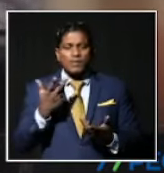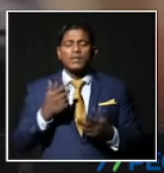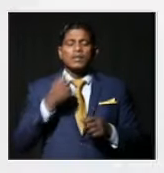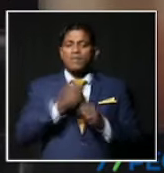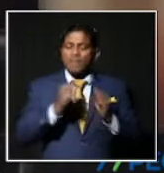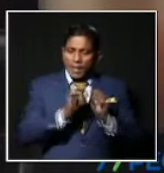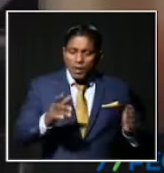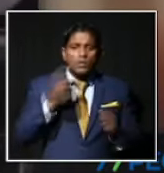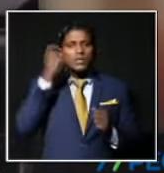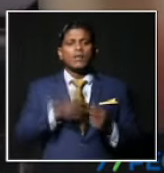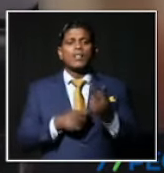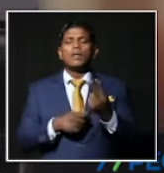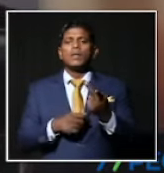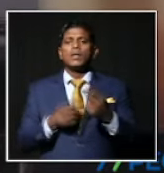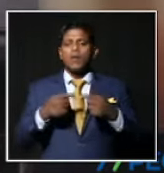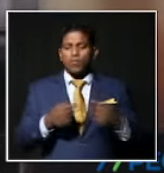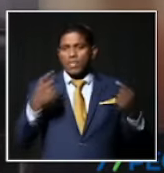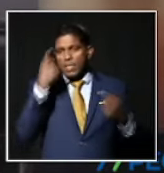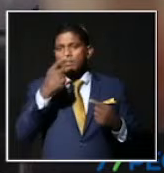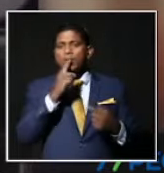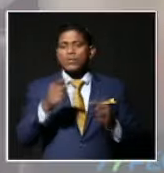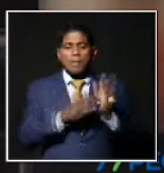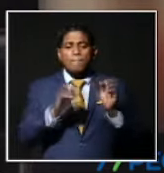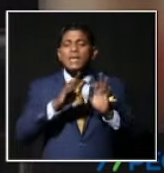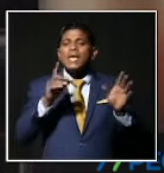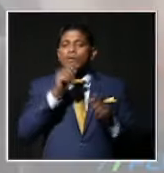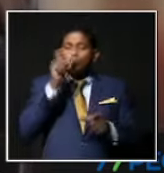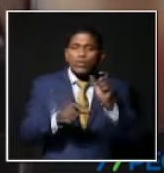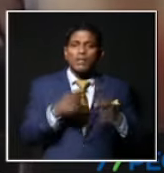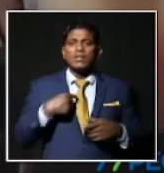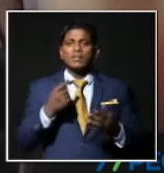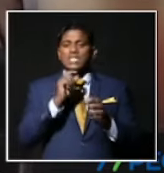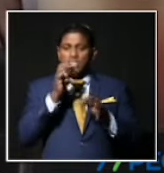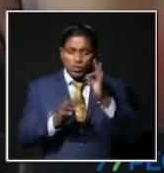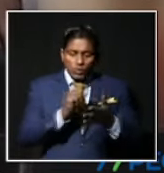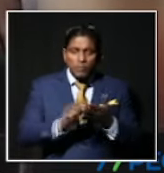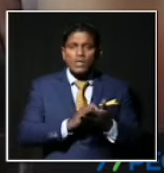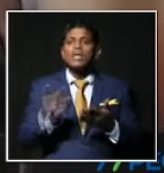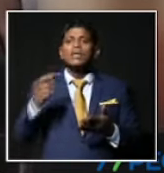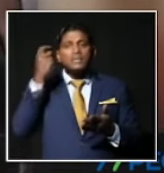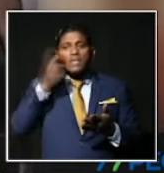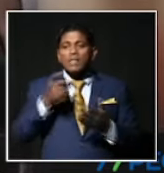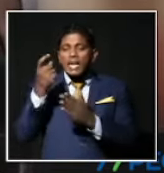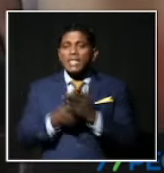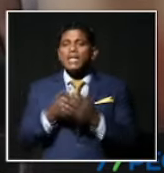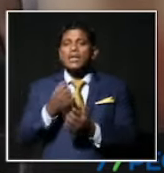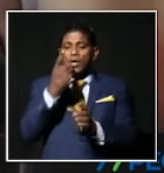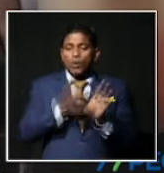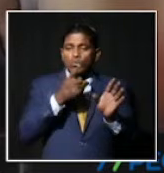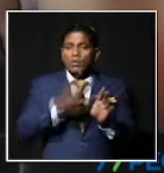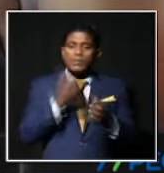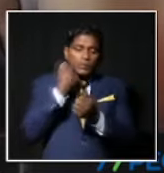විදිහට හඳුන්වනවා. විරුද්ධ දේශපාලන මතධර්ම මාධ්‍ය ආයතන මාධ්‍යවේදීන් ඊත රචකයන් පහුගිය කාලේ ත්‍රස්තවාදී පනතයට දෙයත් අවුරුදු ගණක් රඳව